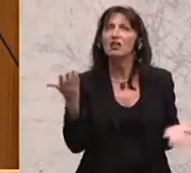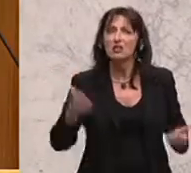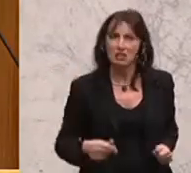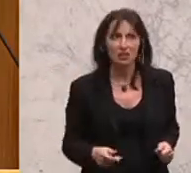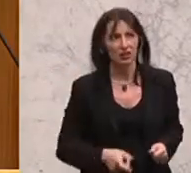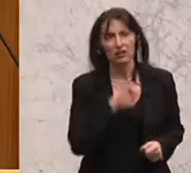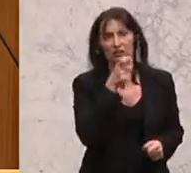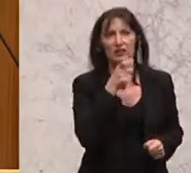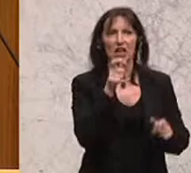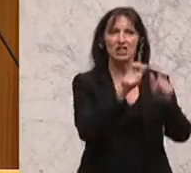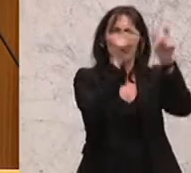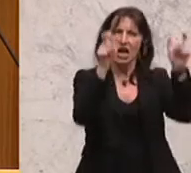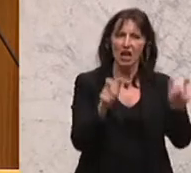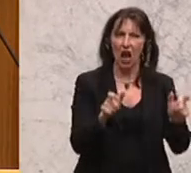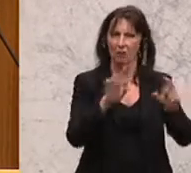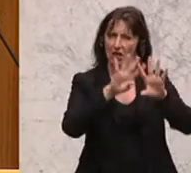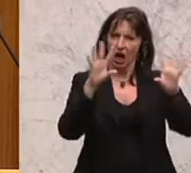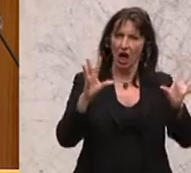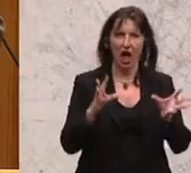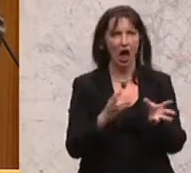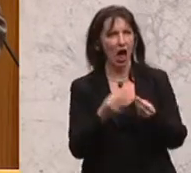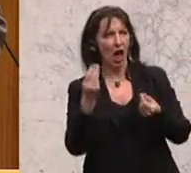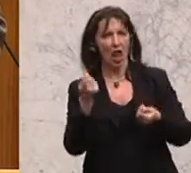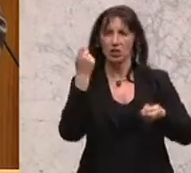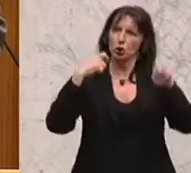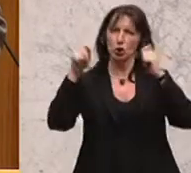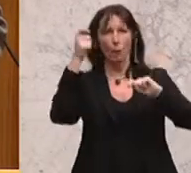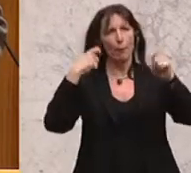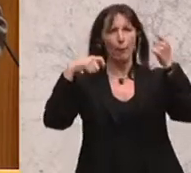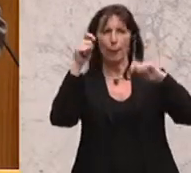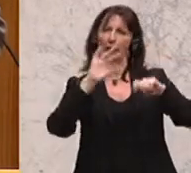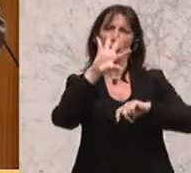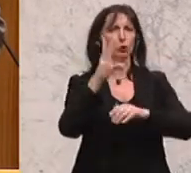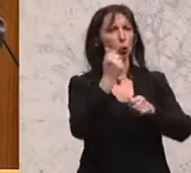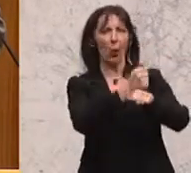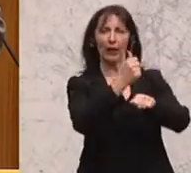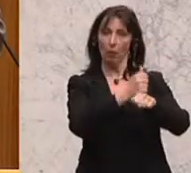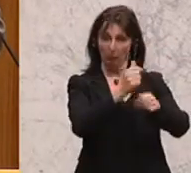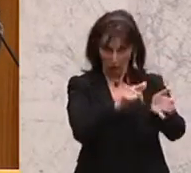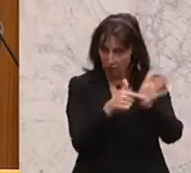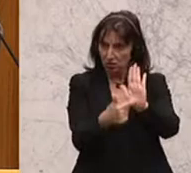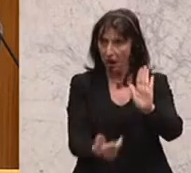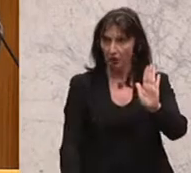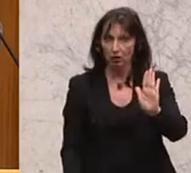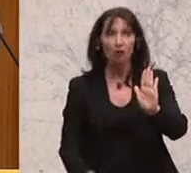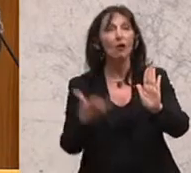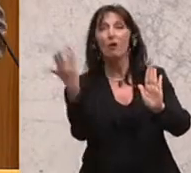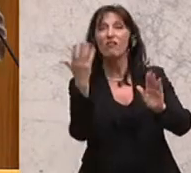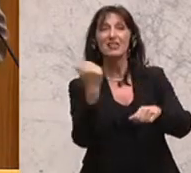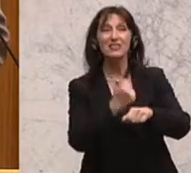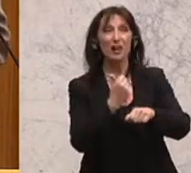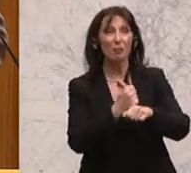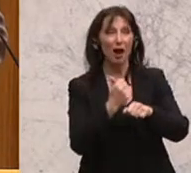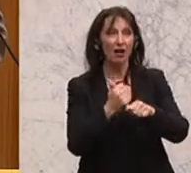dieser Finanzrahmen diese ganze Leichenschminke, die hier betrieben wurde, wiedergegeben hat, indem sie nur ein Hundertstel